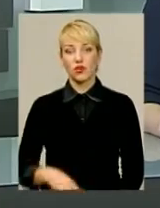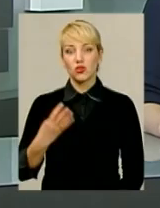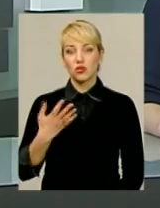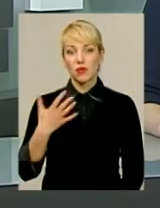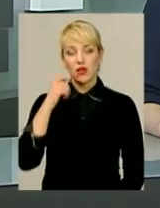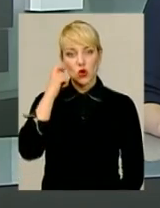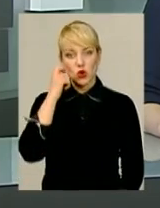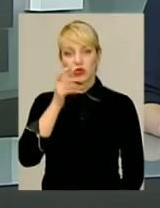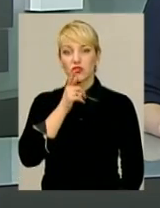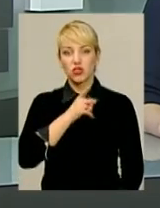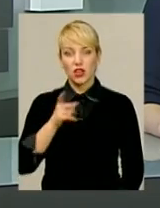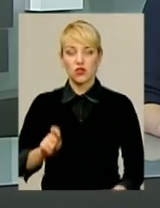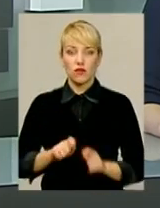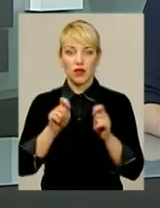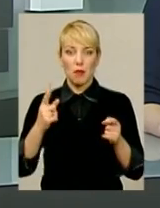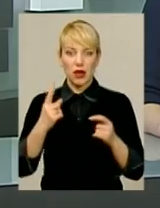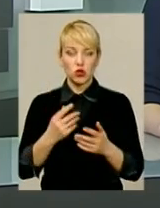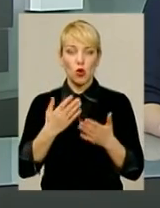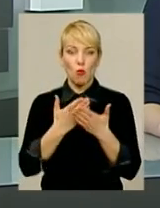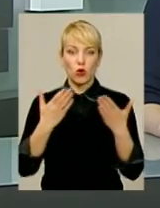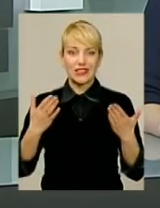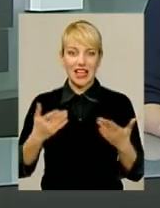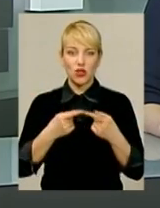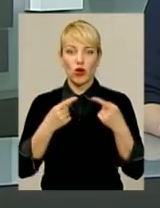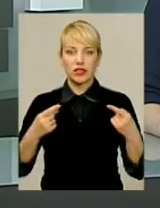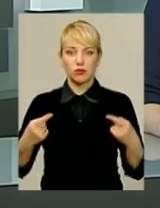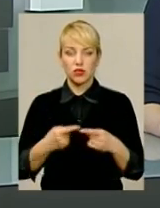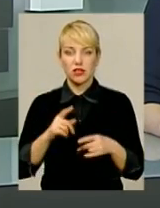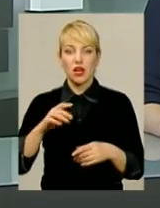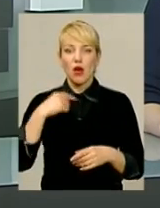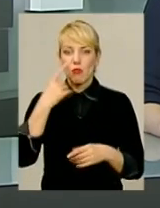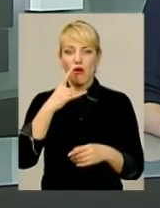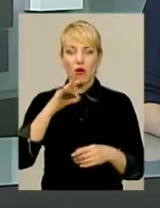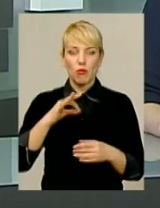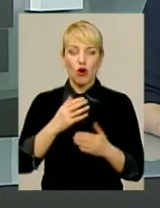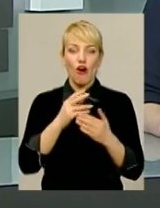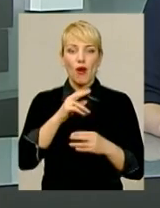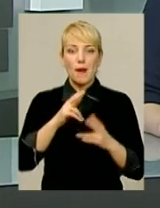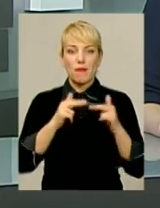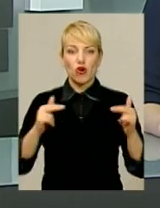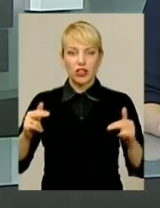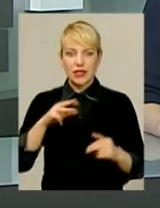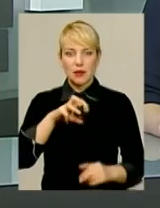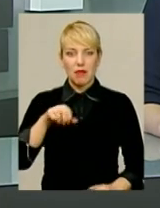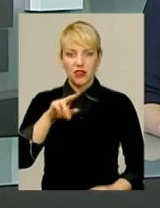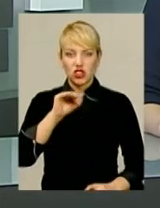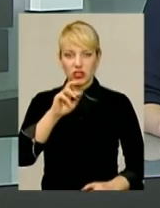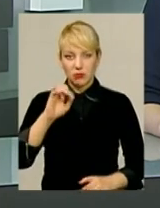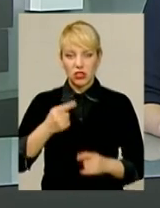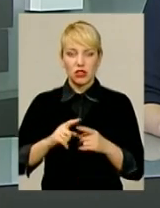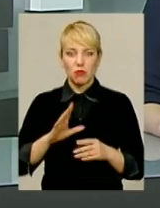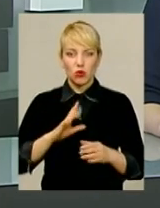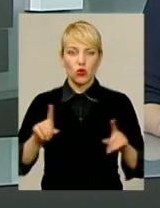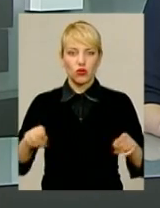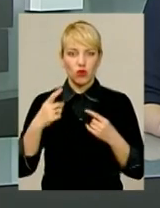45 років з часу відкриття першої музейної експозиції. Йдеться про Меджибіжську фортецю. А ще на її базі 15 років тому